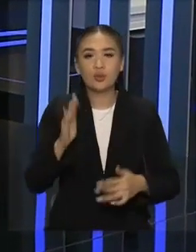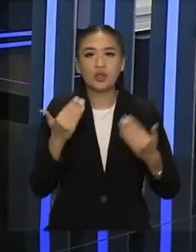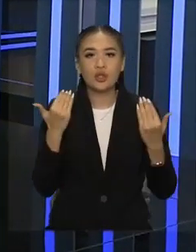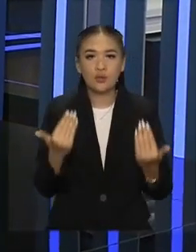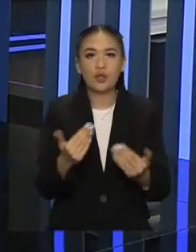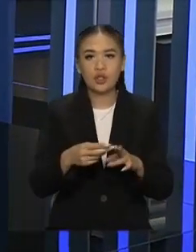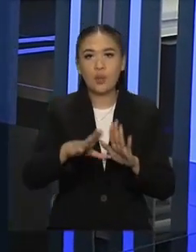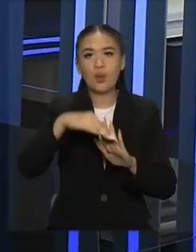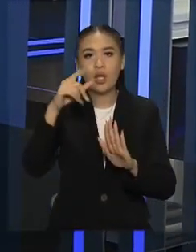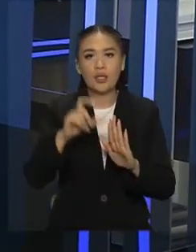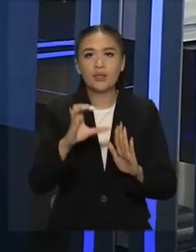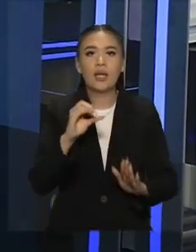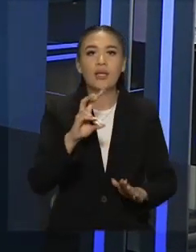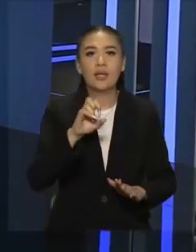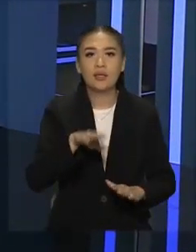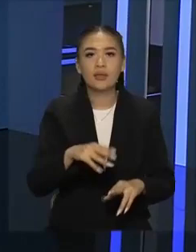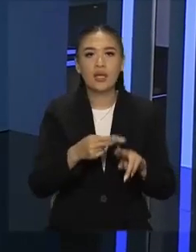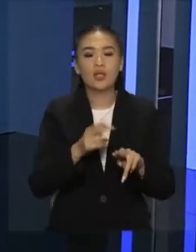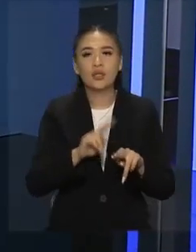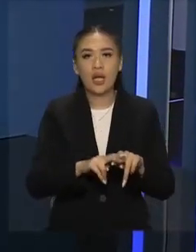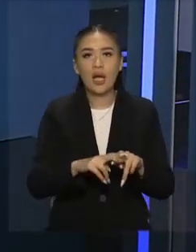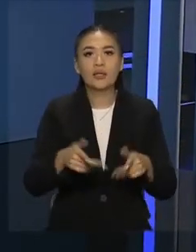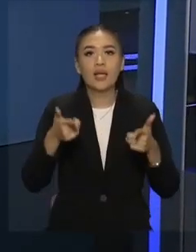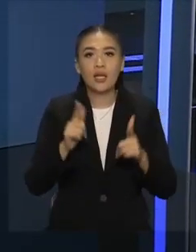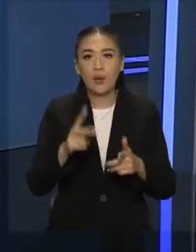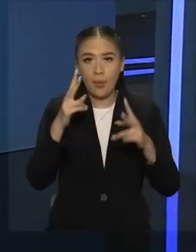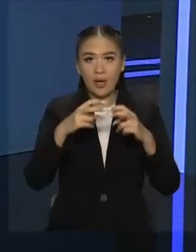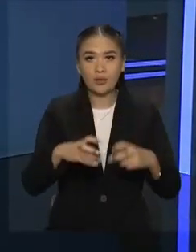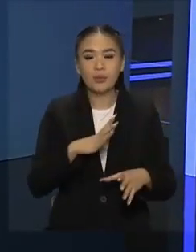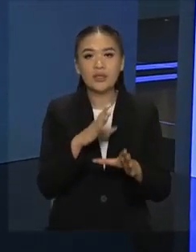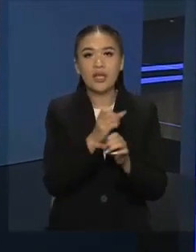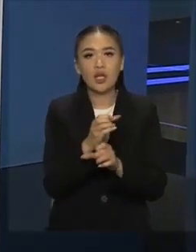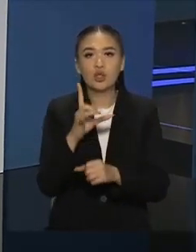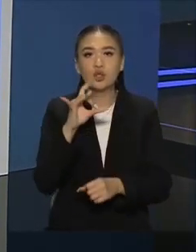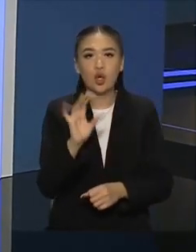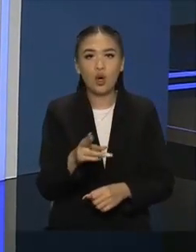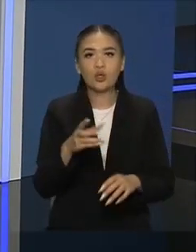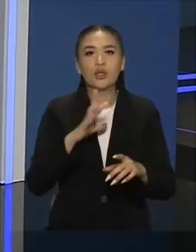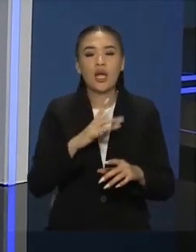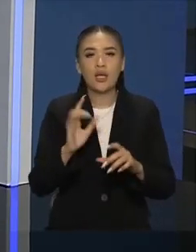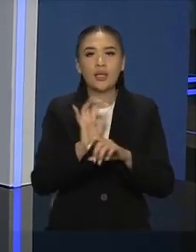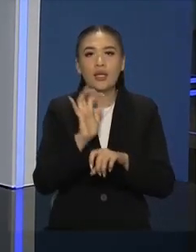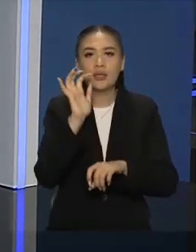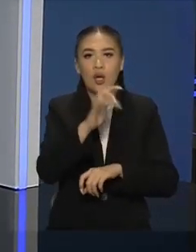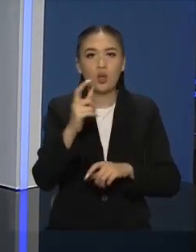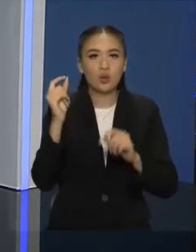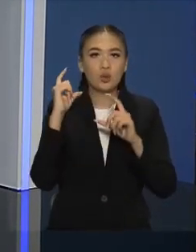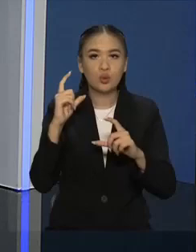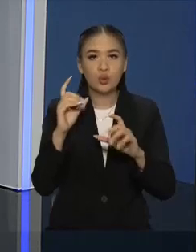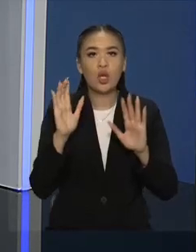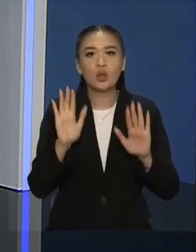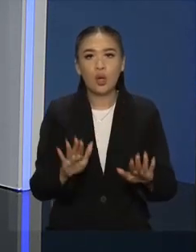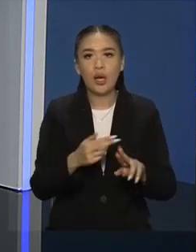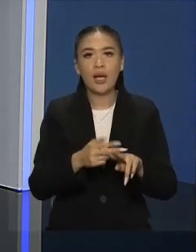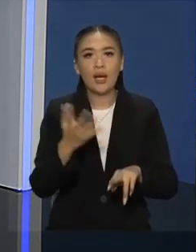ратифицировали депутаты Сената это же соглашение предусматривает сокращение сроков доставки грузов правда только в том